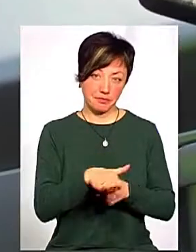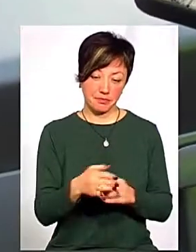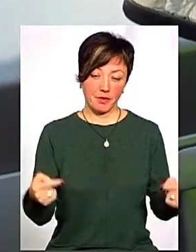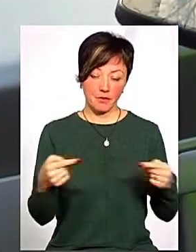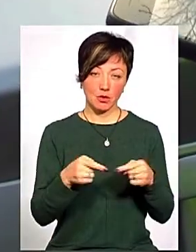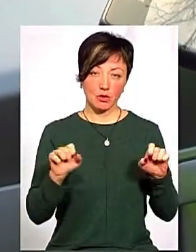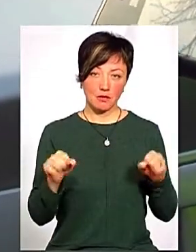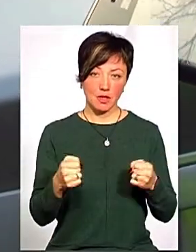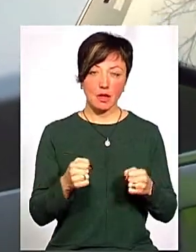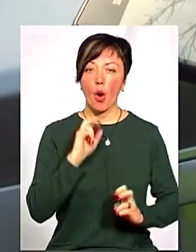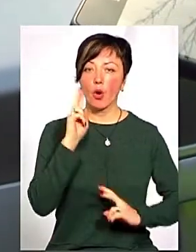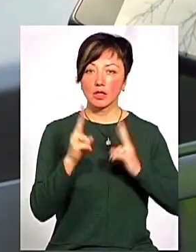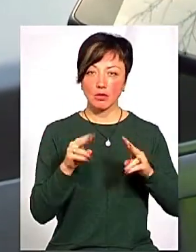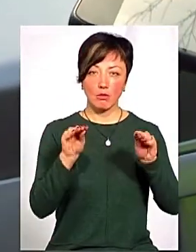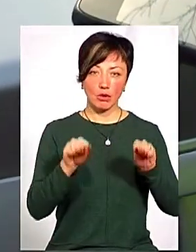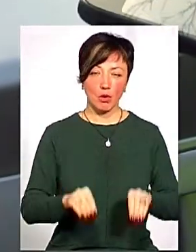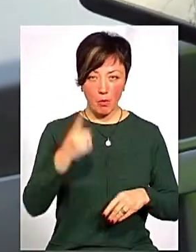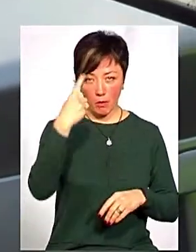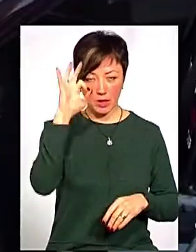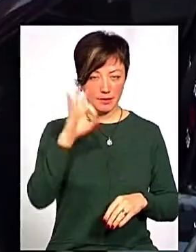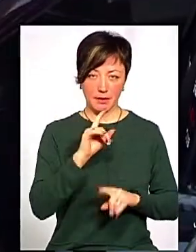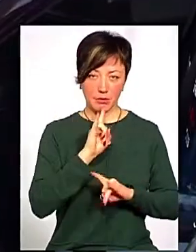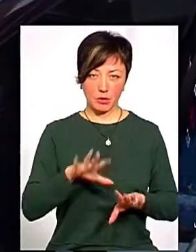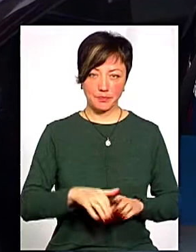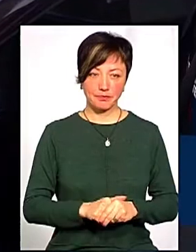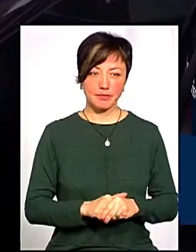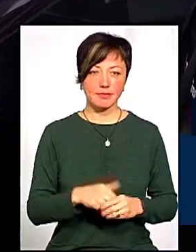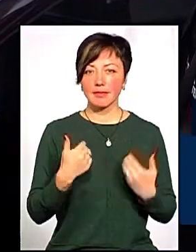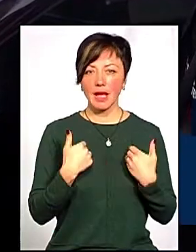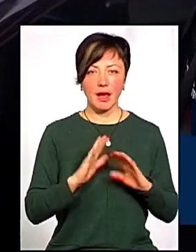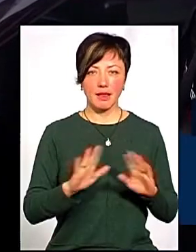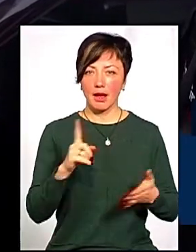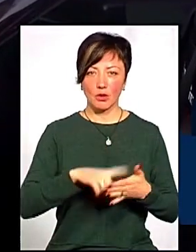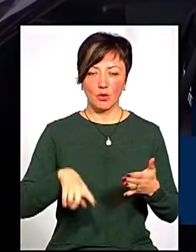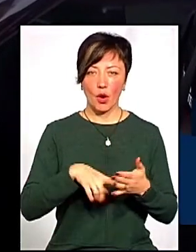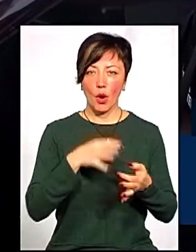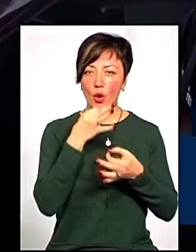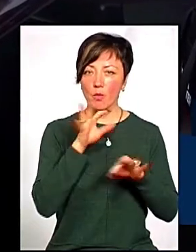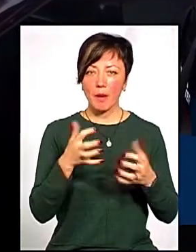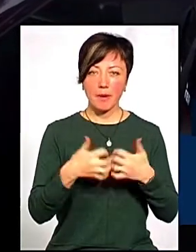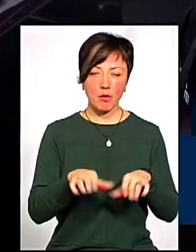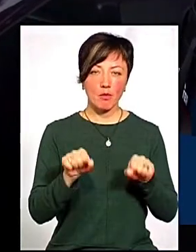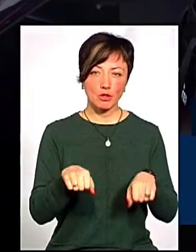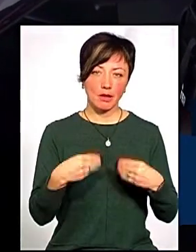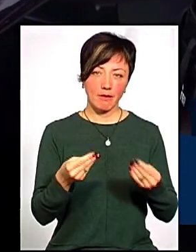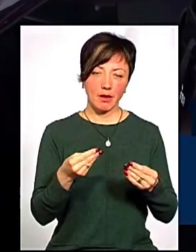визначеної швидкості. Оскаржувати протокол поліції не планує. Не довіряю, можуть. Любий прибор може